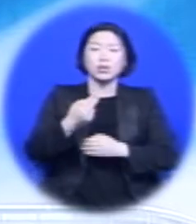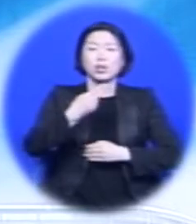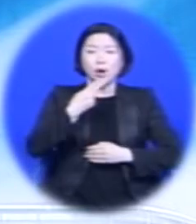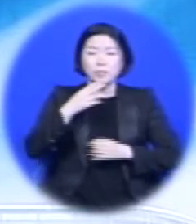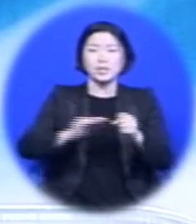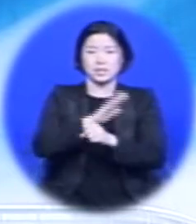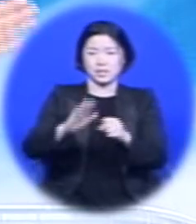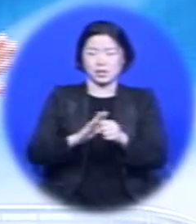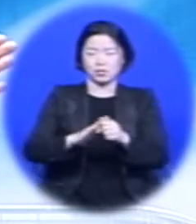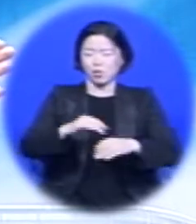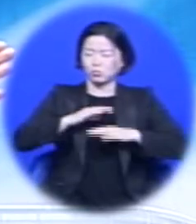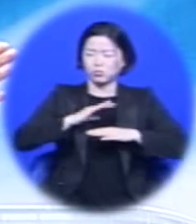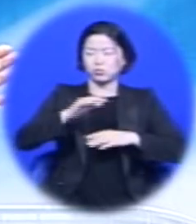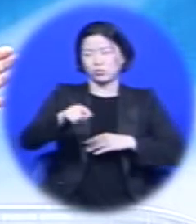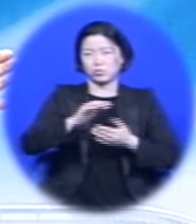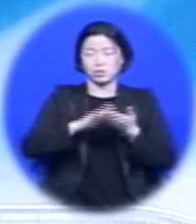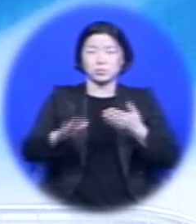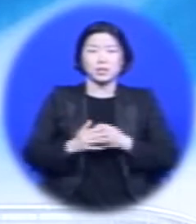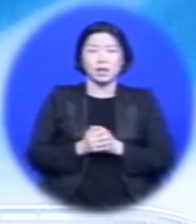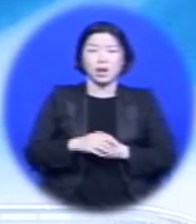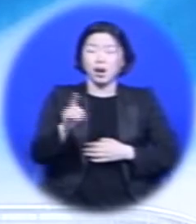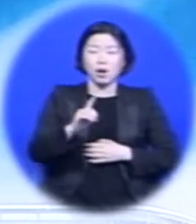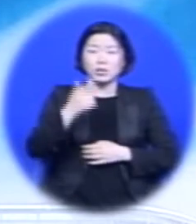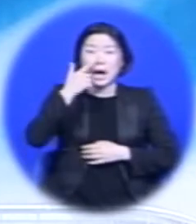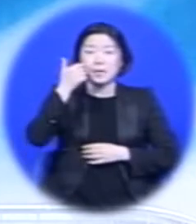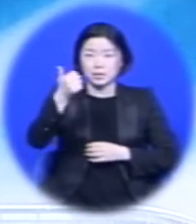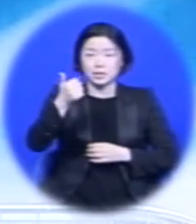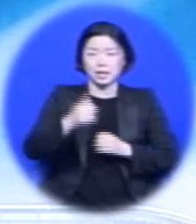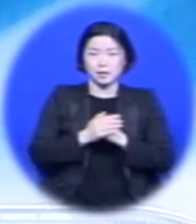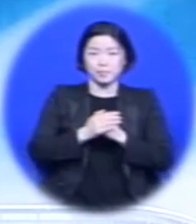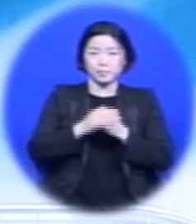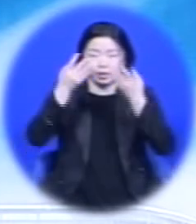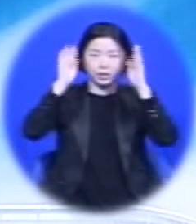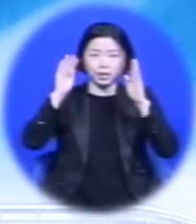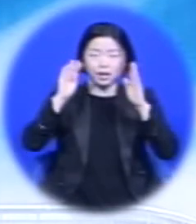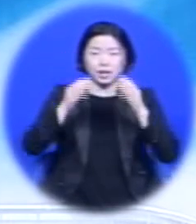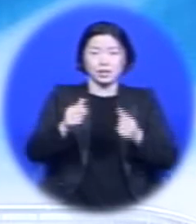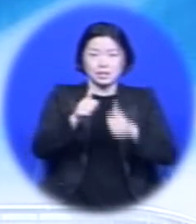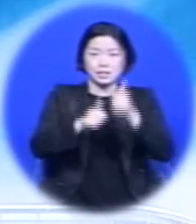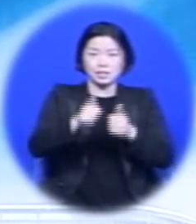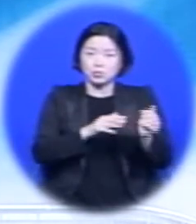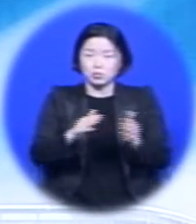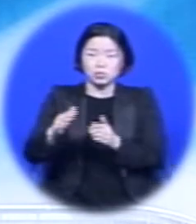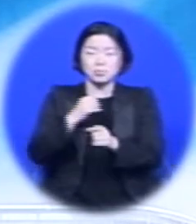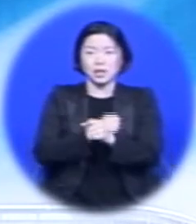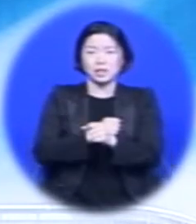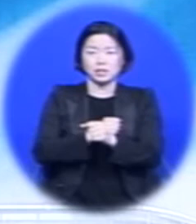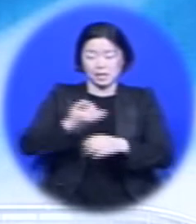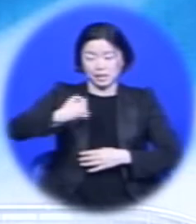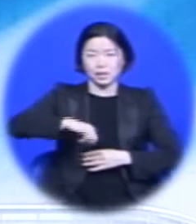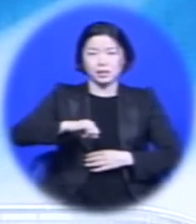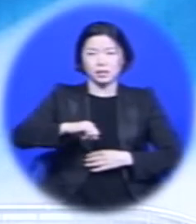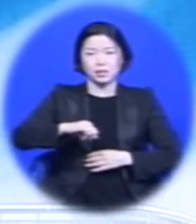사랑은 무서운 것입니다. 어느 아버지가 입시를 이제 준비하고 있는 딸이 너무